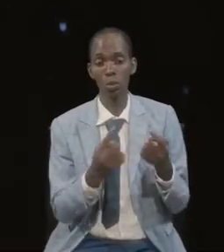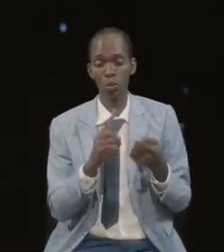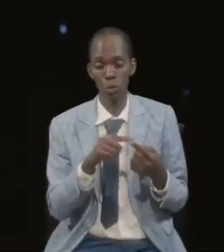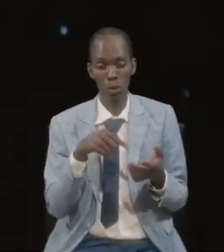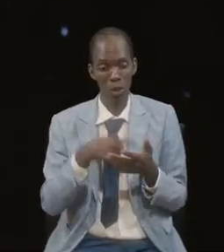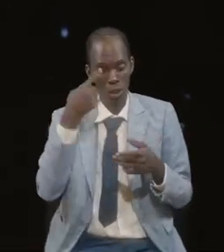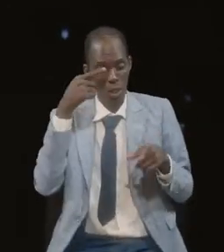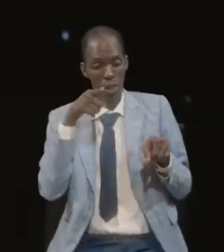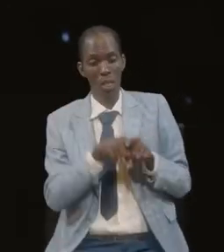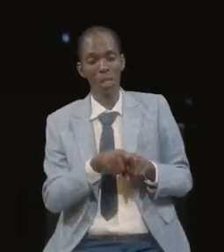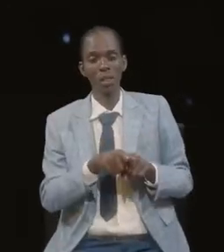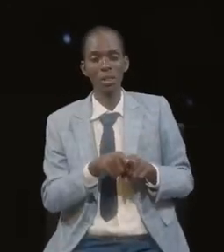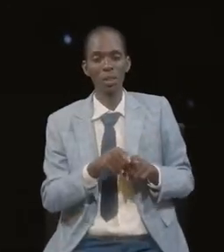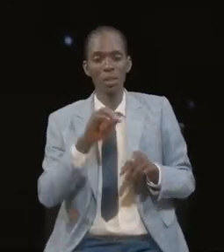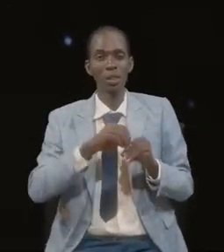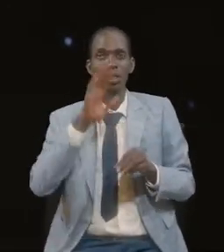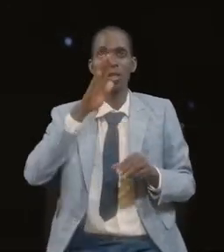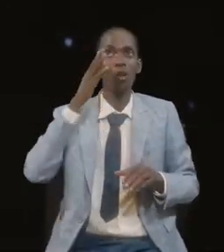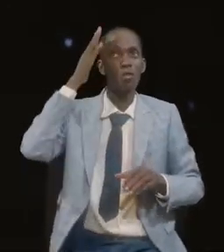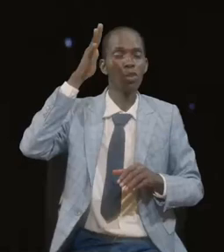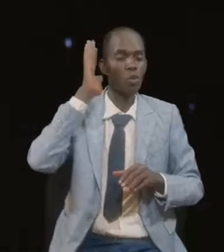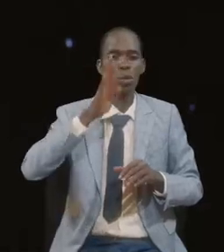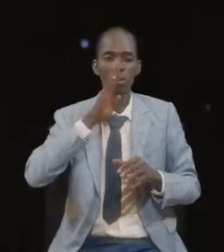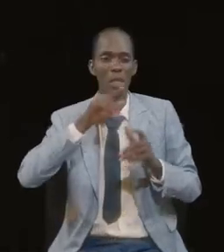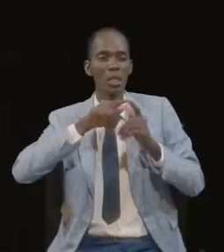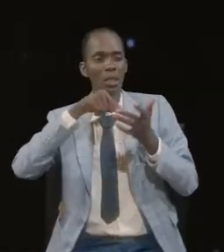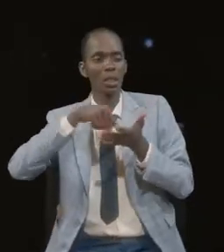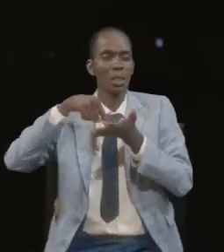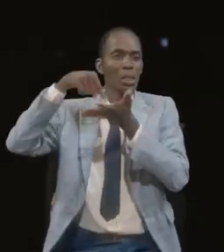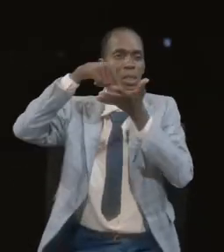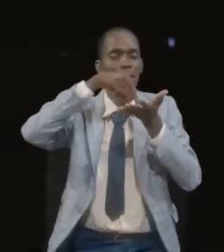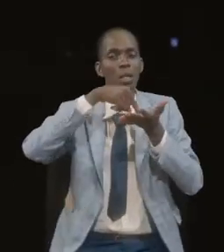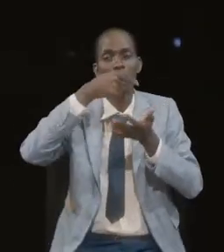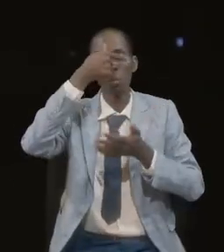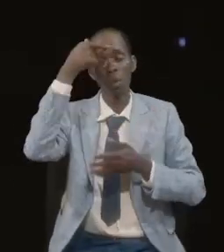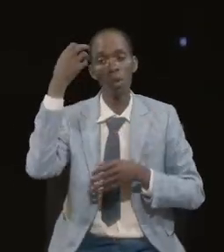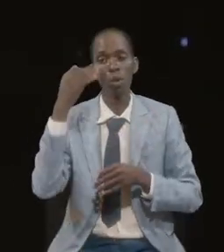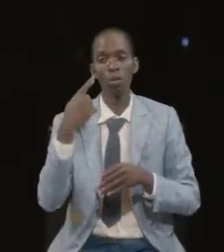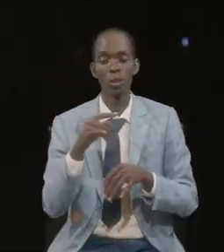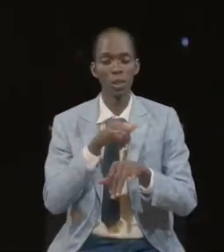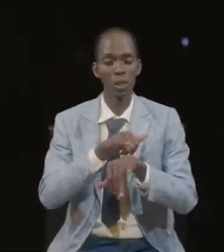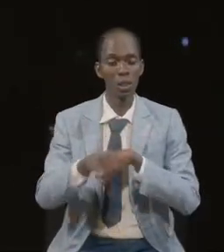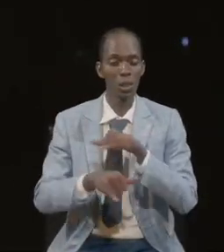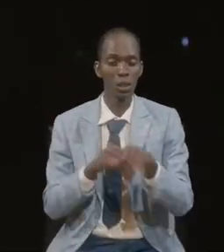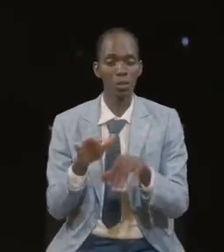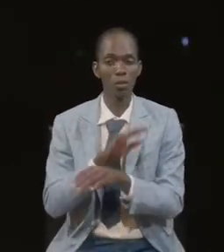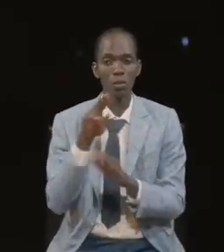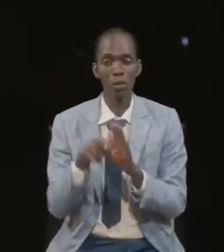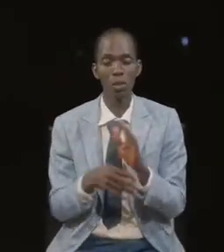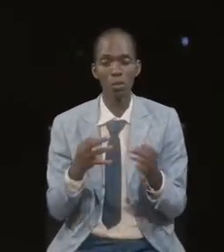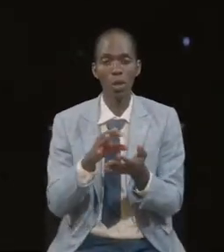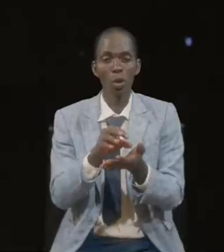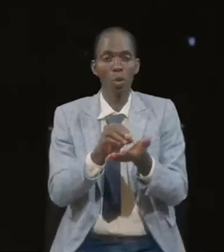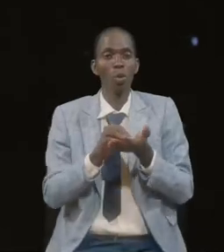vient faire ce pacte. Si tu fais cette alliance, ouais, tu seras à ce niveau. Parce qu'à cause des séductions, de leur